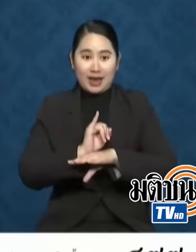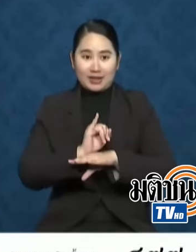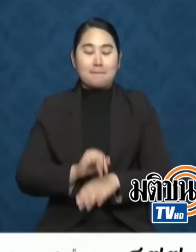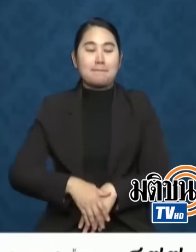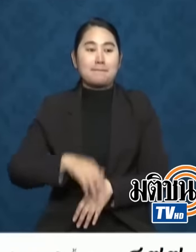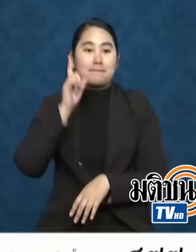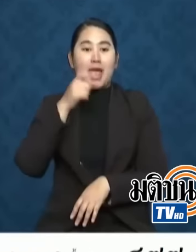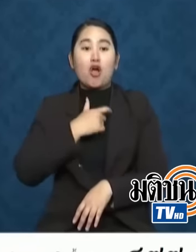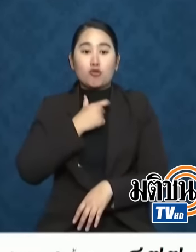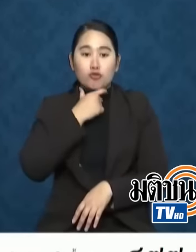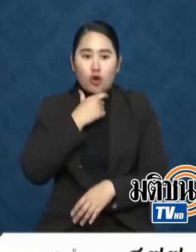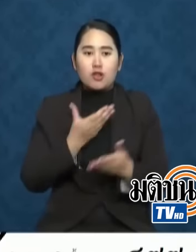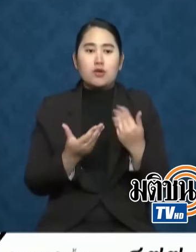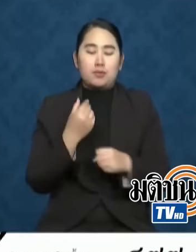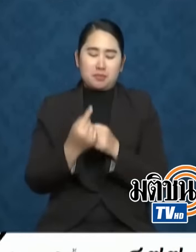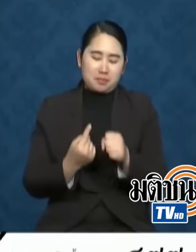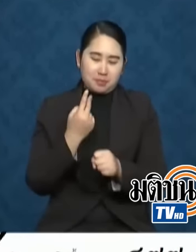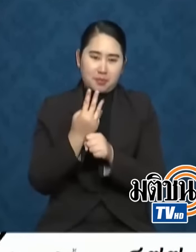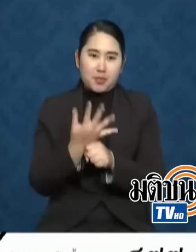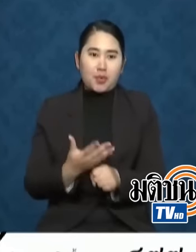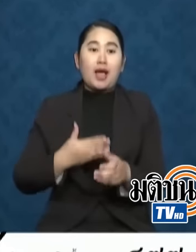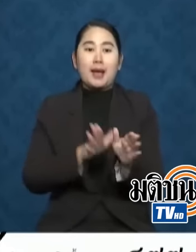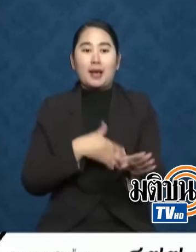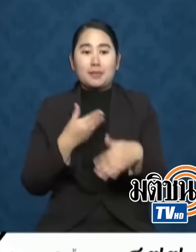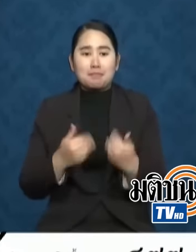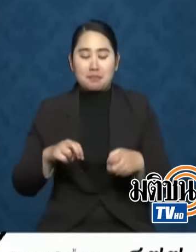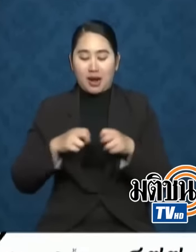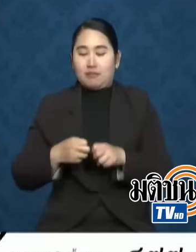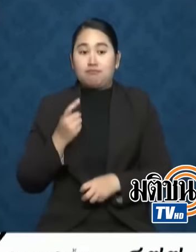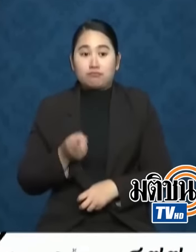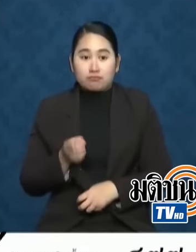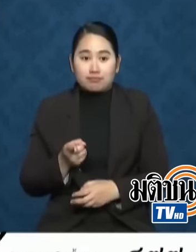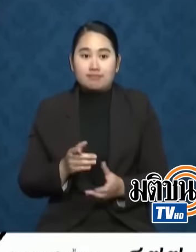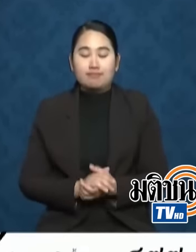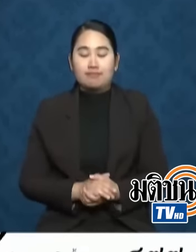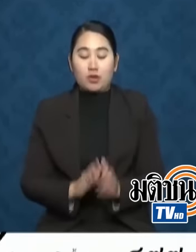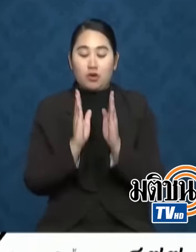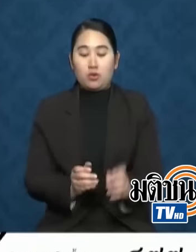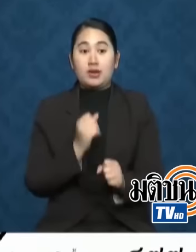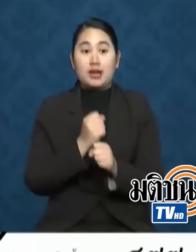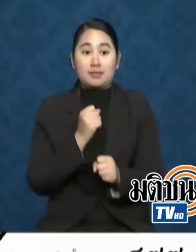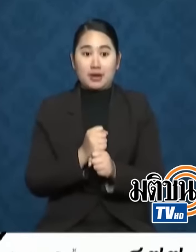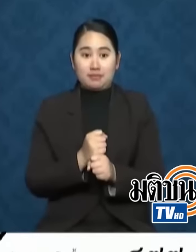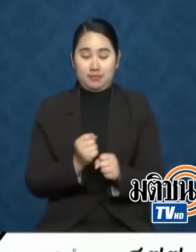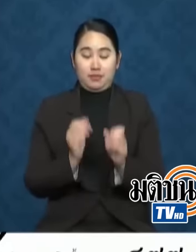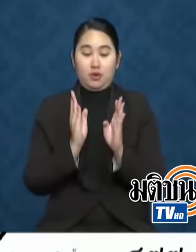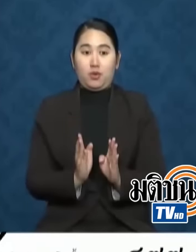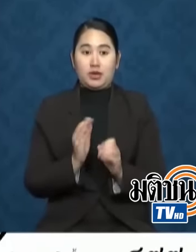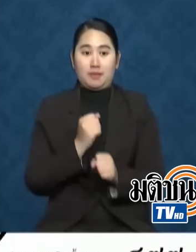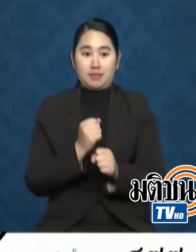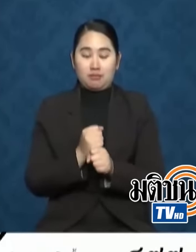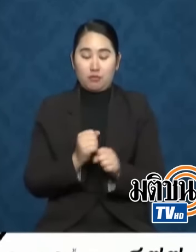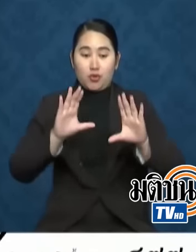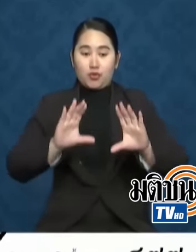1.7 ล้านไร่กี่ปีต่อกี่ปีมาแล้วเราเห็นปัญหาเดิมๆเจ้าหน้าที่จากกรมป่าไม้และกรมอุทยานมีไม่เพียงพอในการดับ